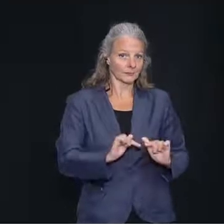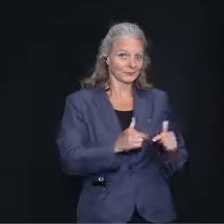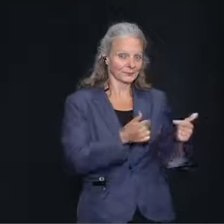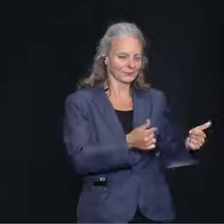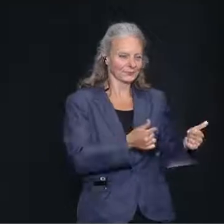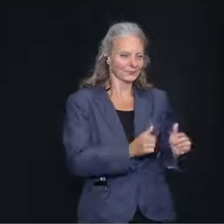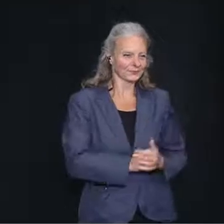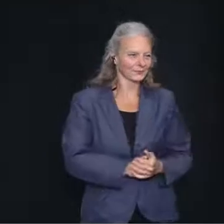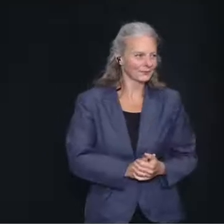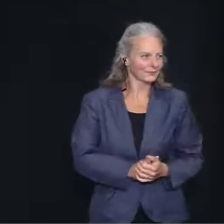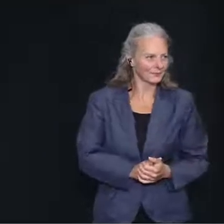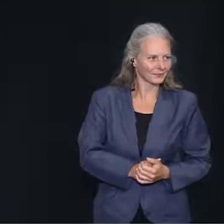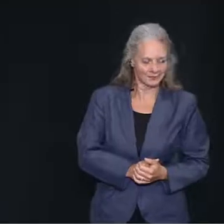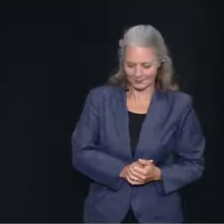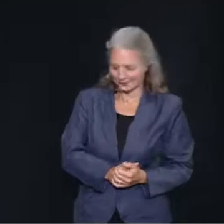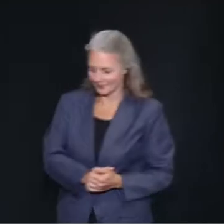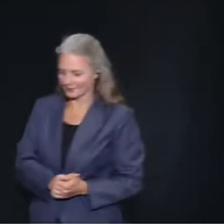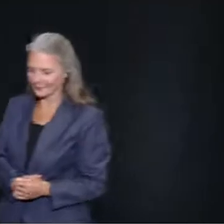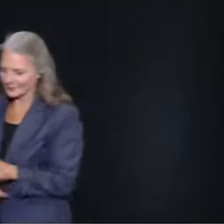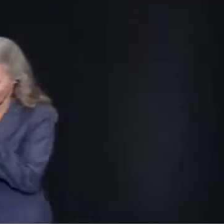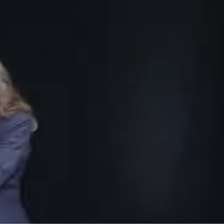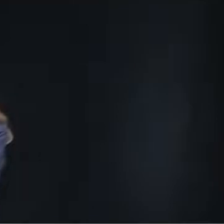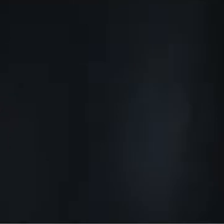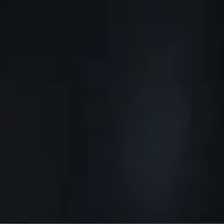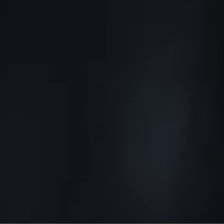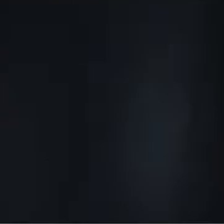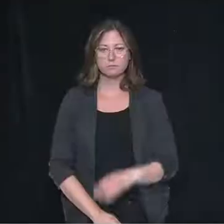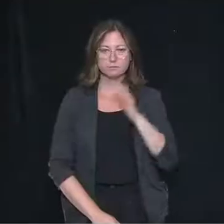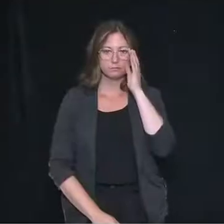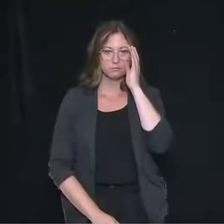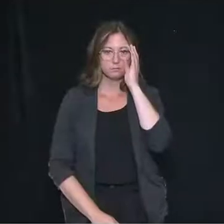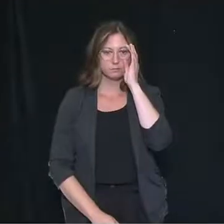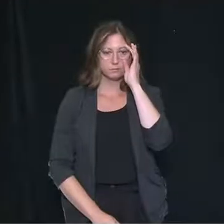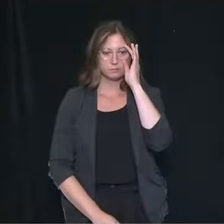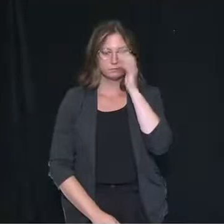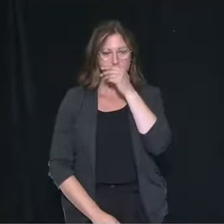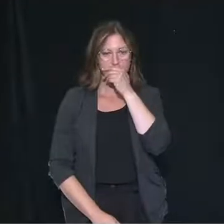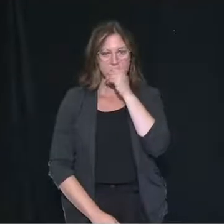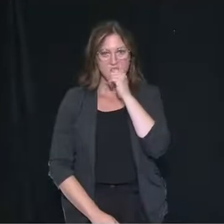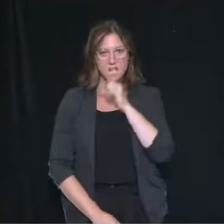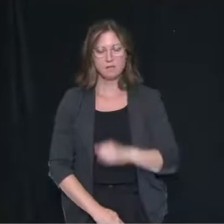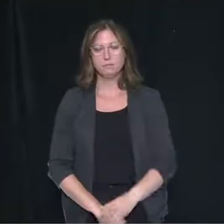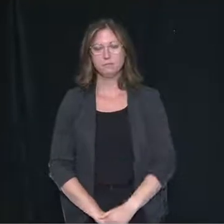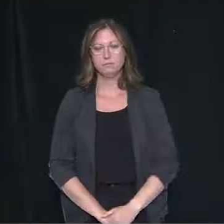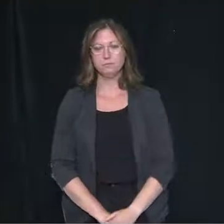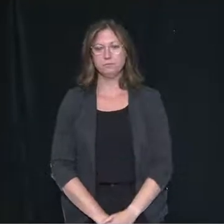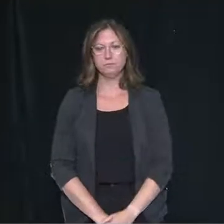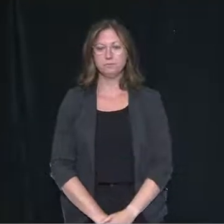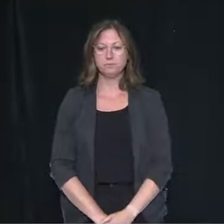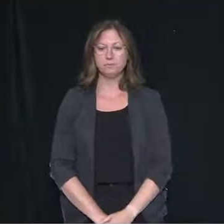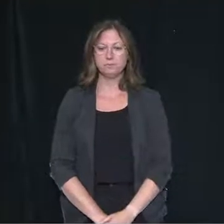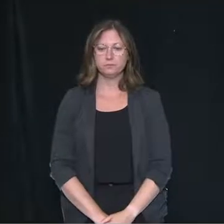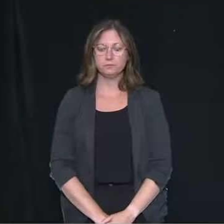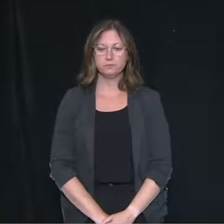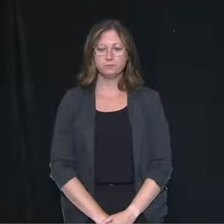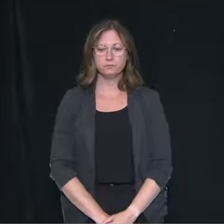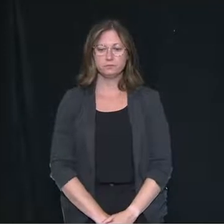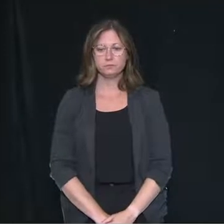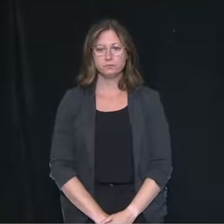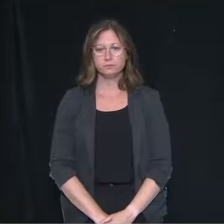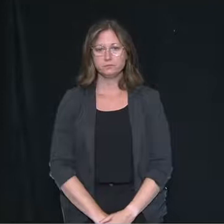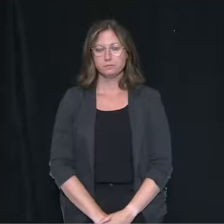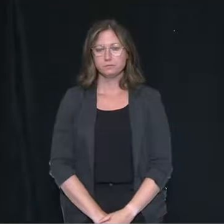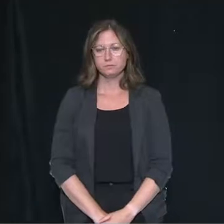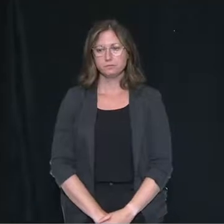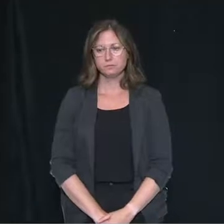Catherine, ont reçu de Dieu un projet de vie et sans demander à qui que ce soit, ont donné leur oui